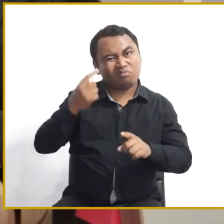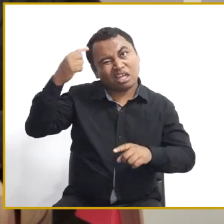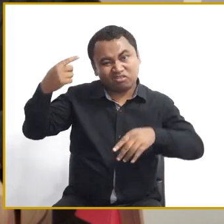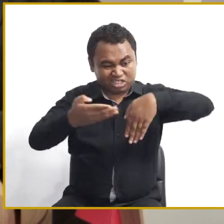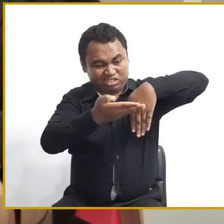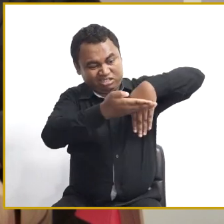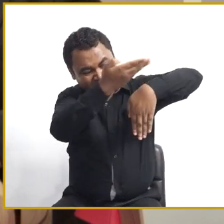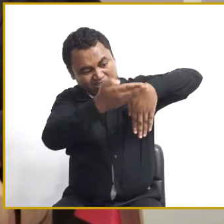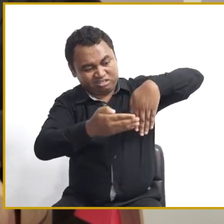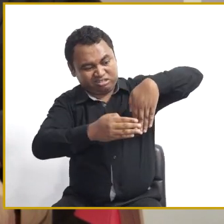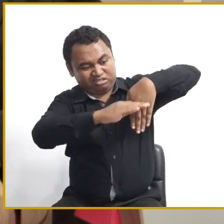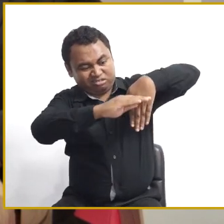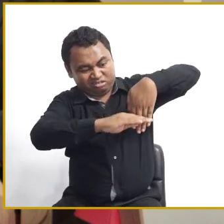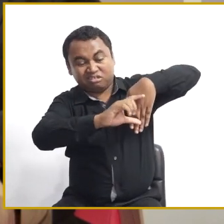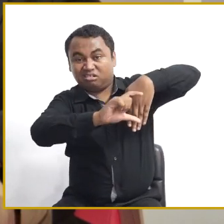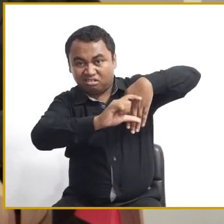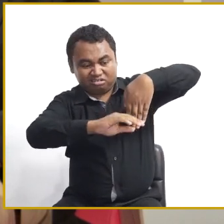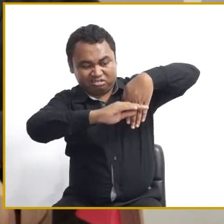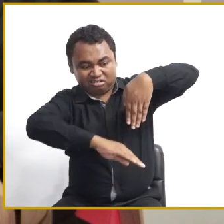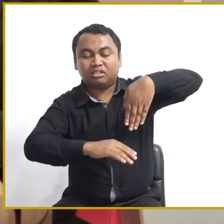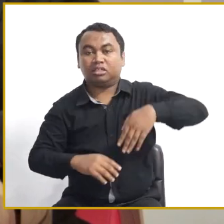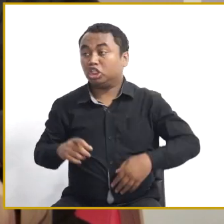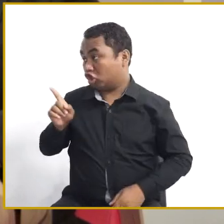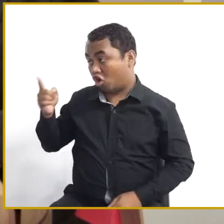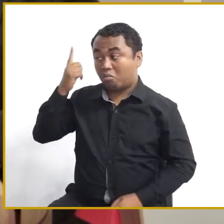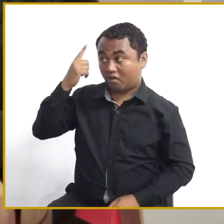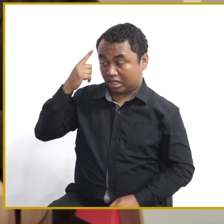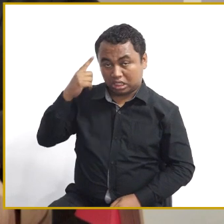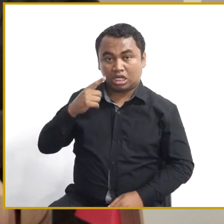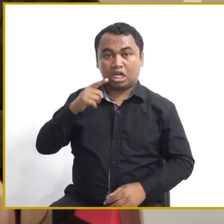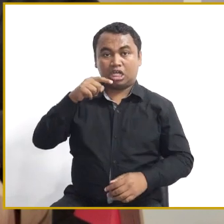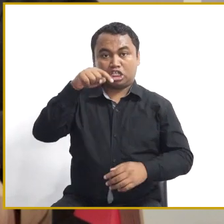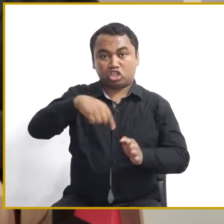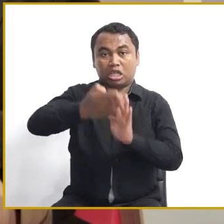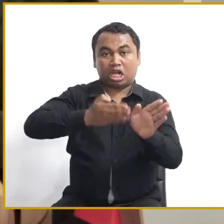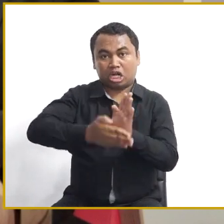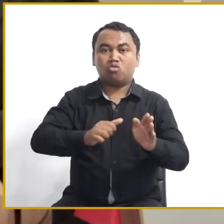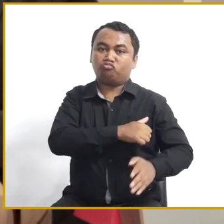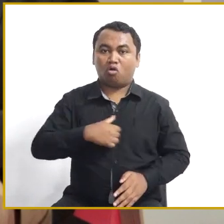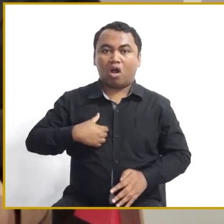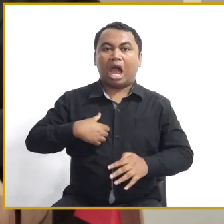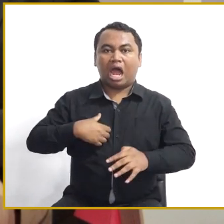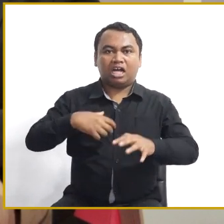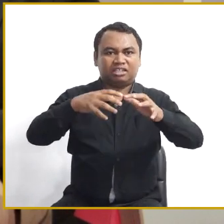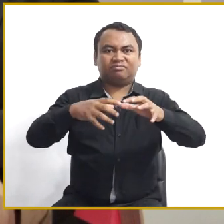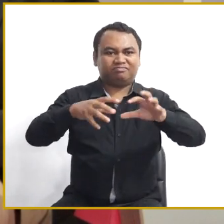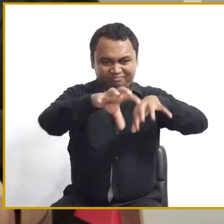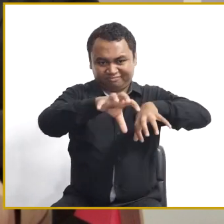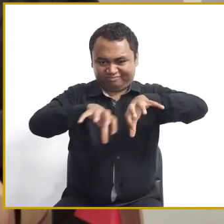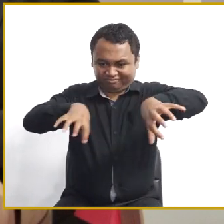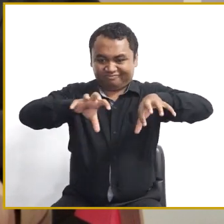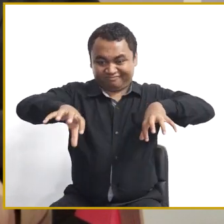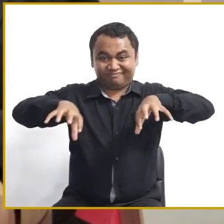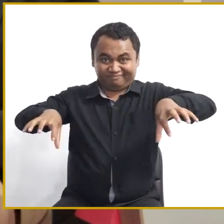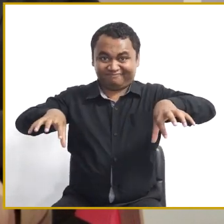nord ny avy eto afovoany ny avy any amin'ny faritra atsimo satria fantatrao tsara fa na ny avy eto afovoany tany ary a mizarazara be ny vato amin'izao fotoana izao noho izany